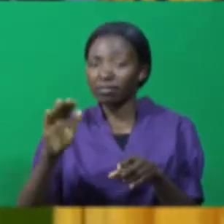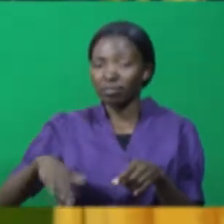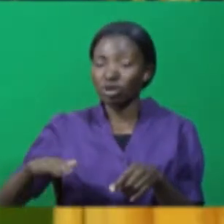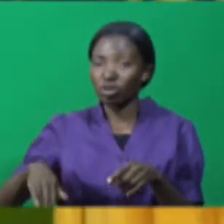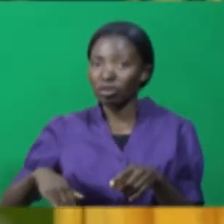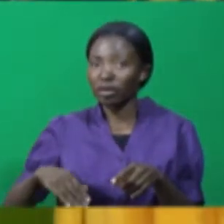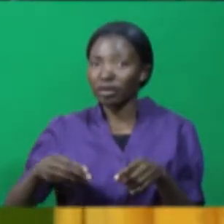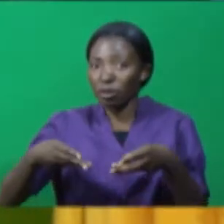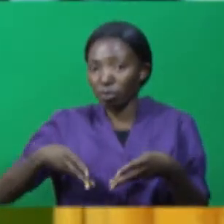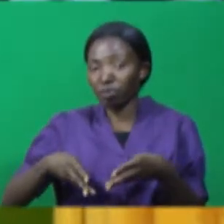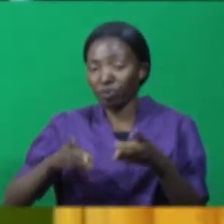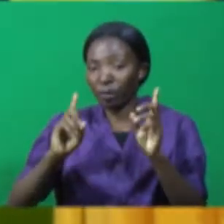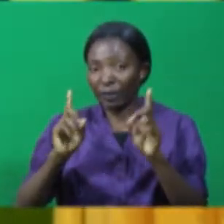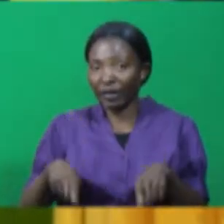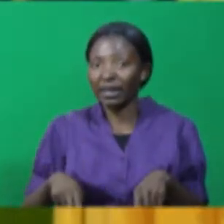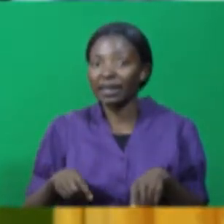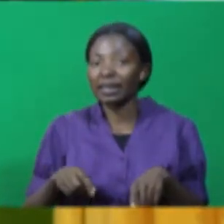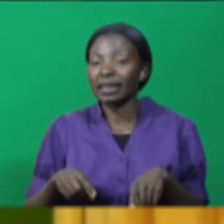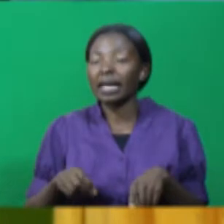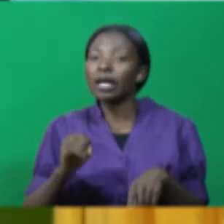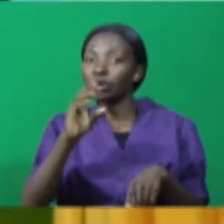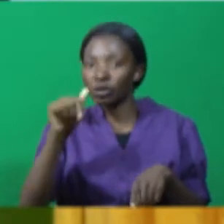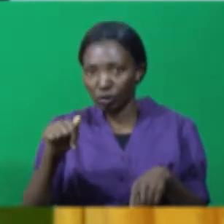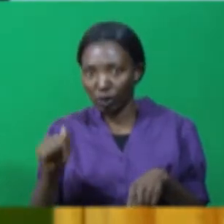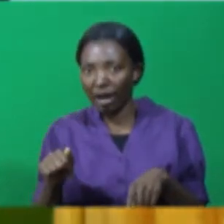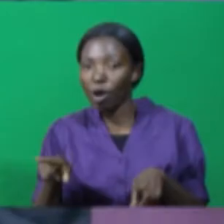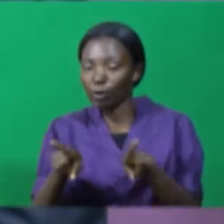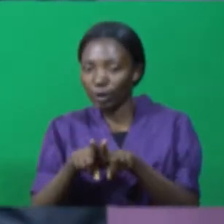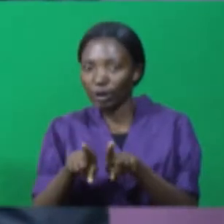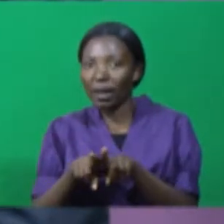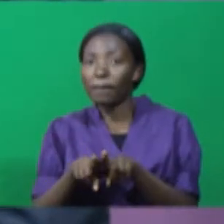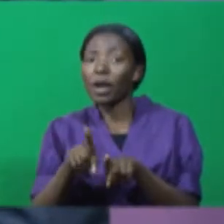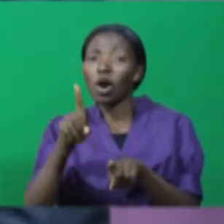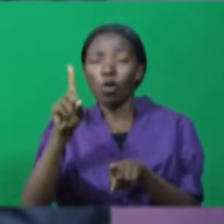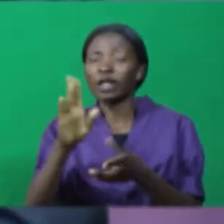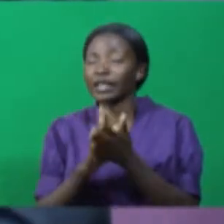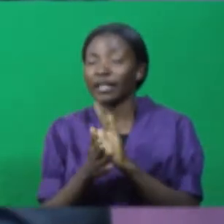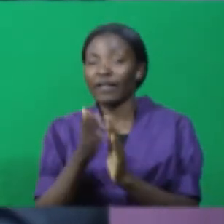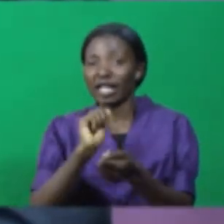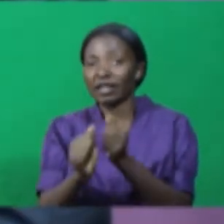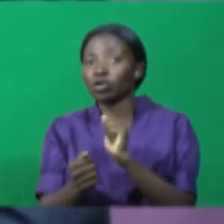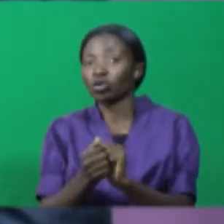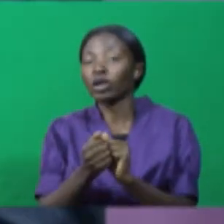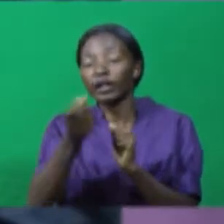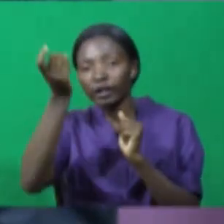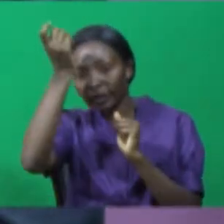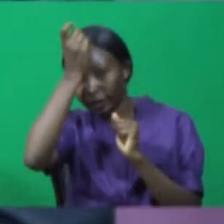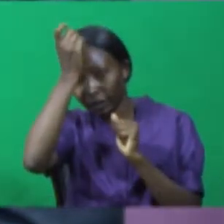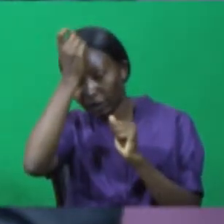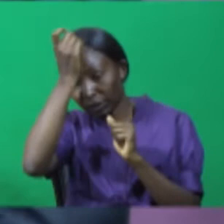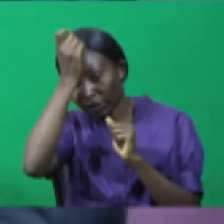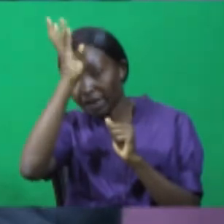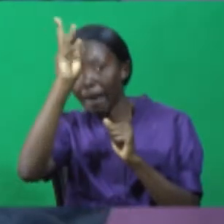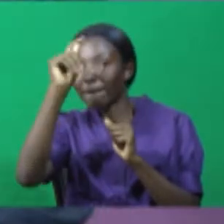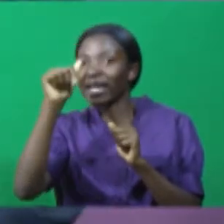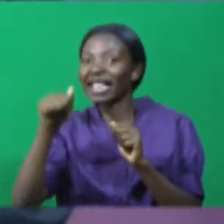Exactly. Kana kutofomora mavhiri kuti dzitadze kufamba. Alright. Hadzi destroy. Dzinosiwa dziri pasi zvavarida kuita